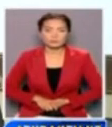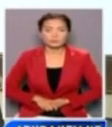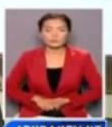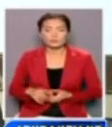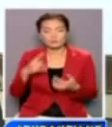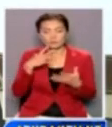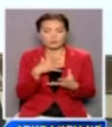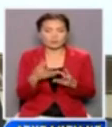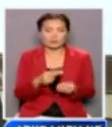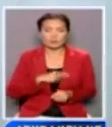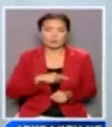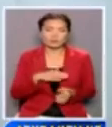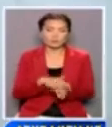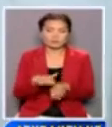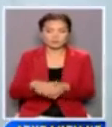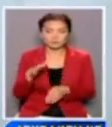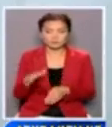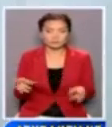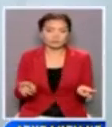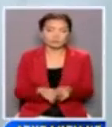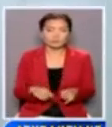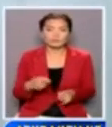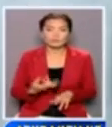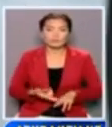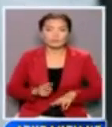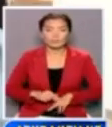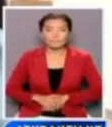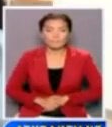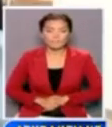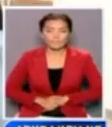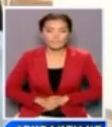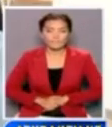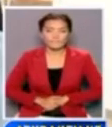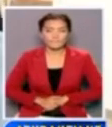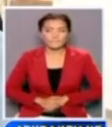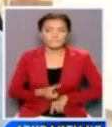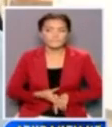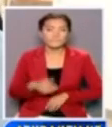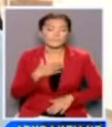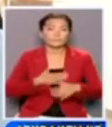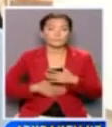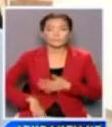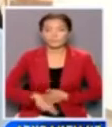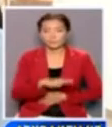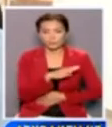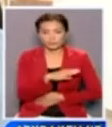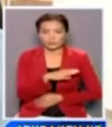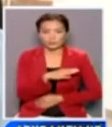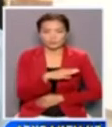предстоит большая работа в этом году да мне очень обрадовало что